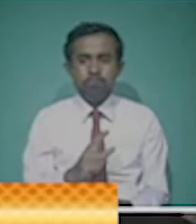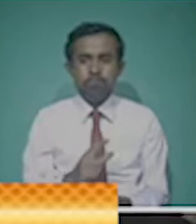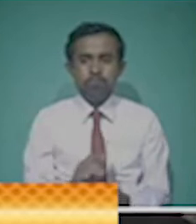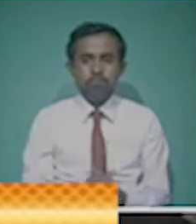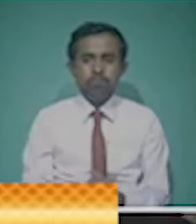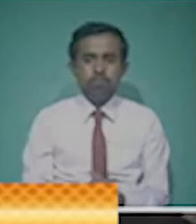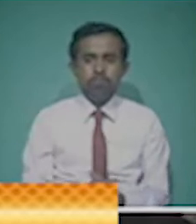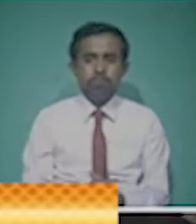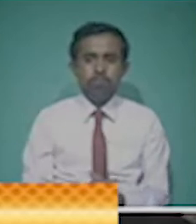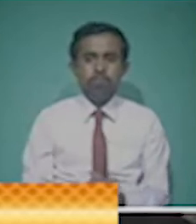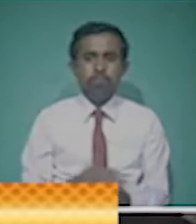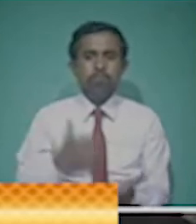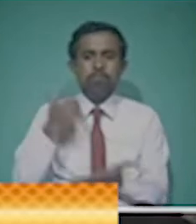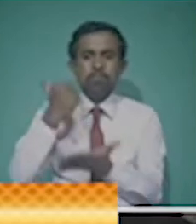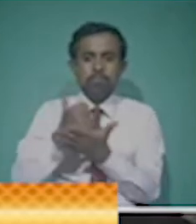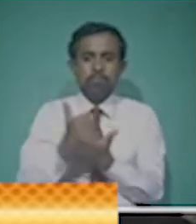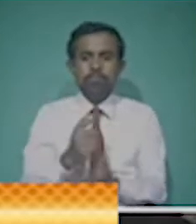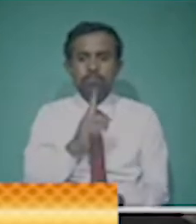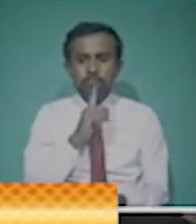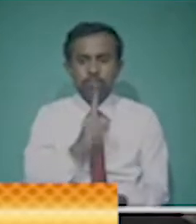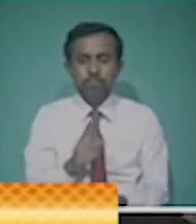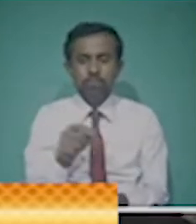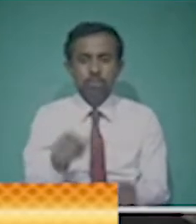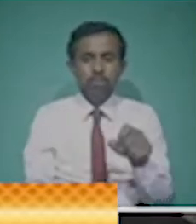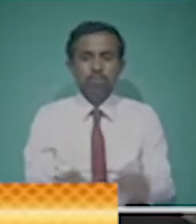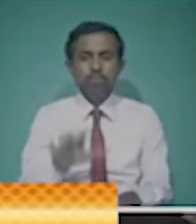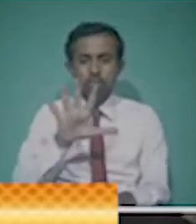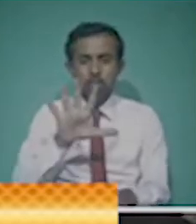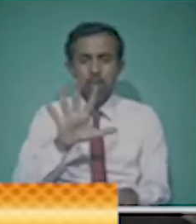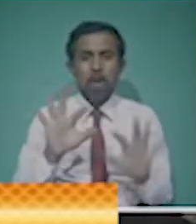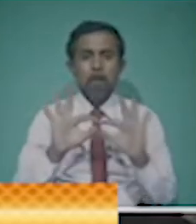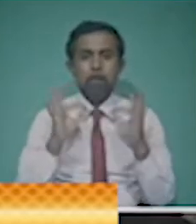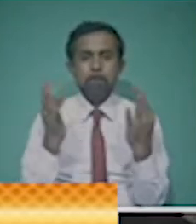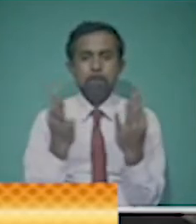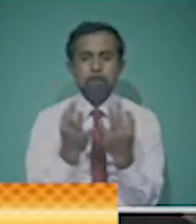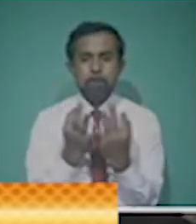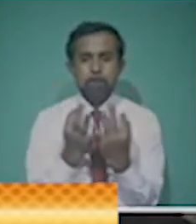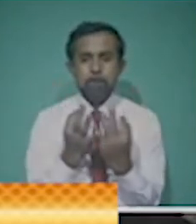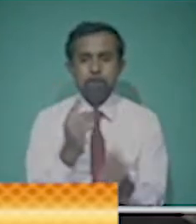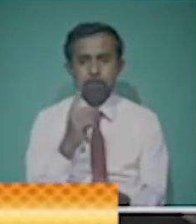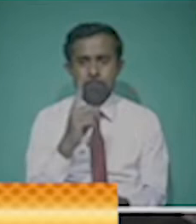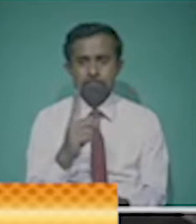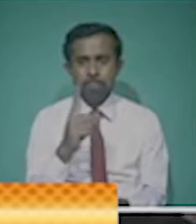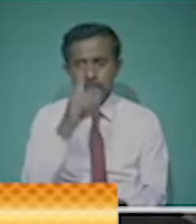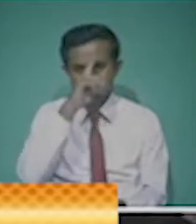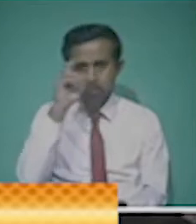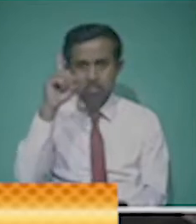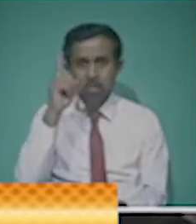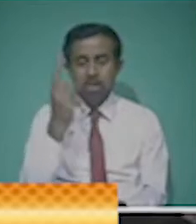என்றால் 5 பேர் வாழ்கின்ற ஒரு குடும்பத்துக்கு கிட்டத்தட்ட 50,000 ரூபாய் தேவை என்பதை